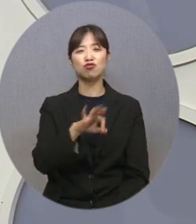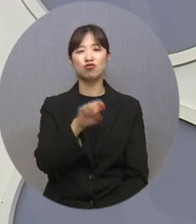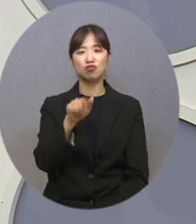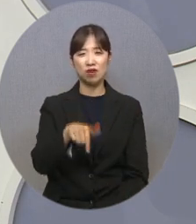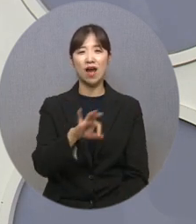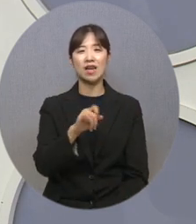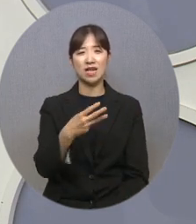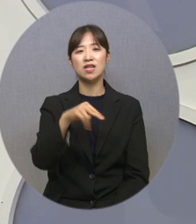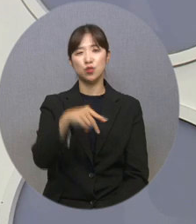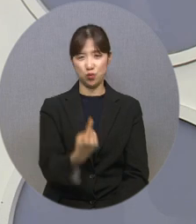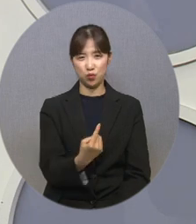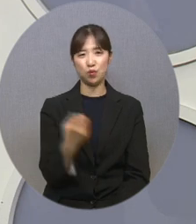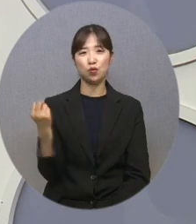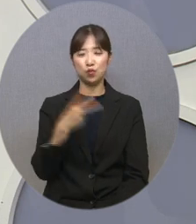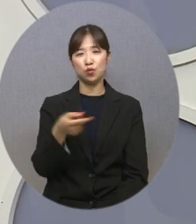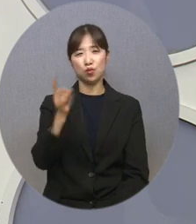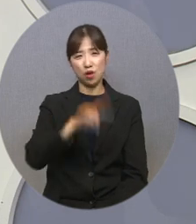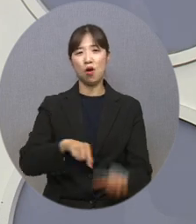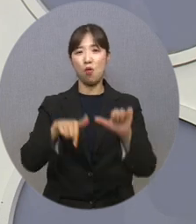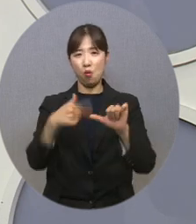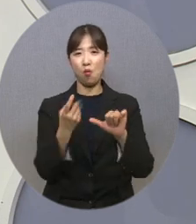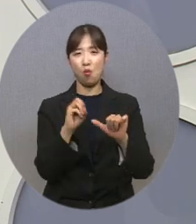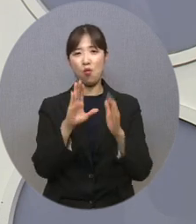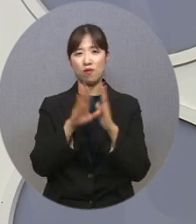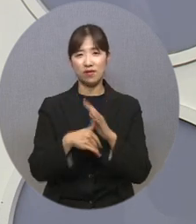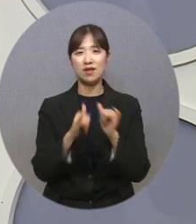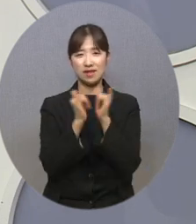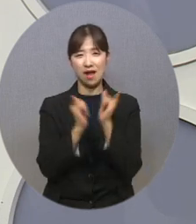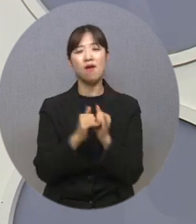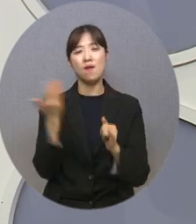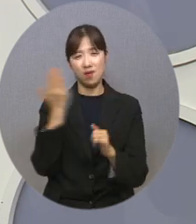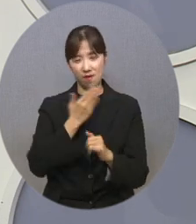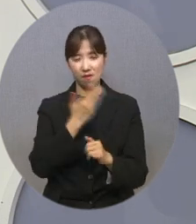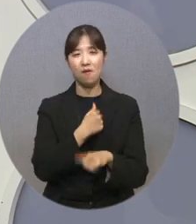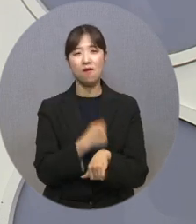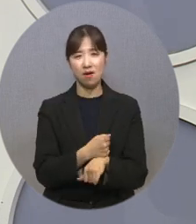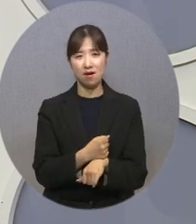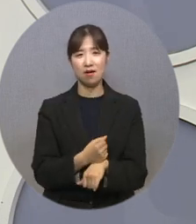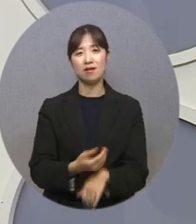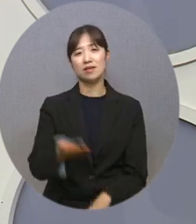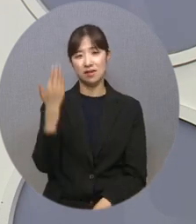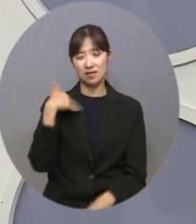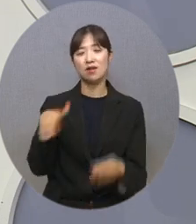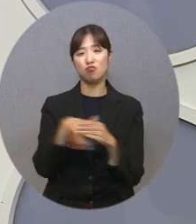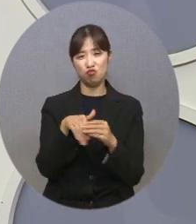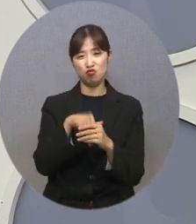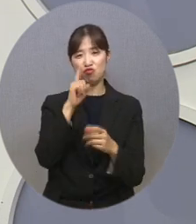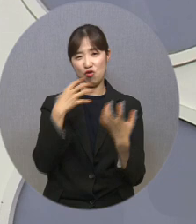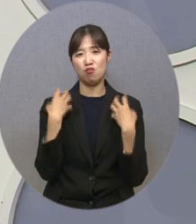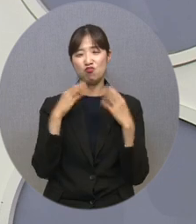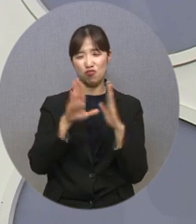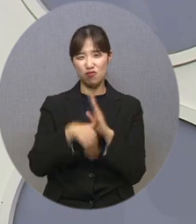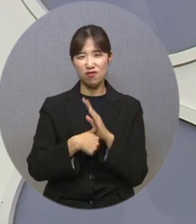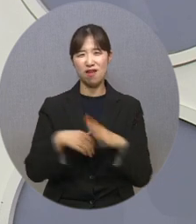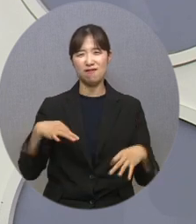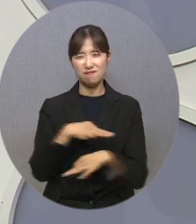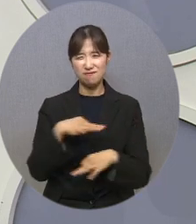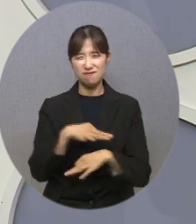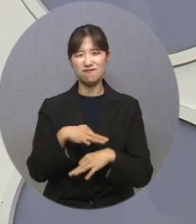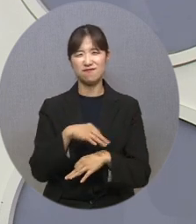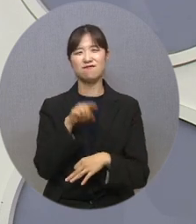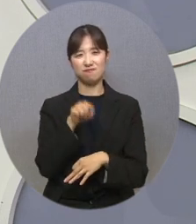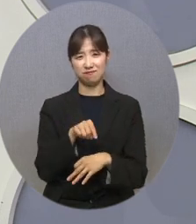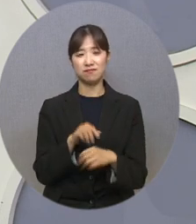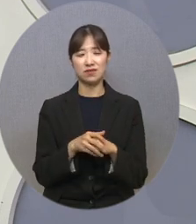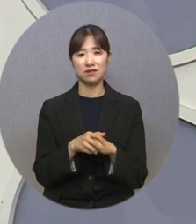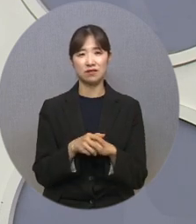구학일소 그 다음에 5.50 때는 사회정화 그리고 지난 문재인 정부 때는 적폐 네.